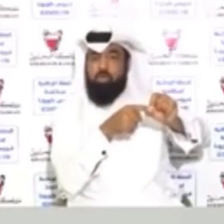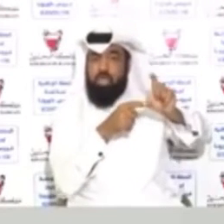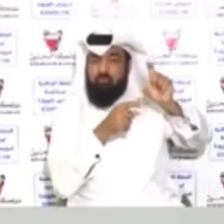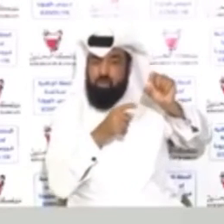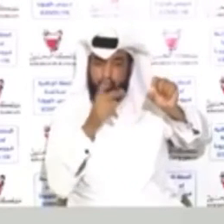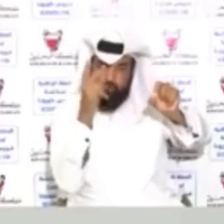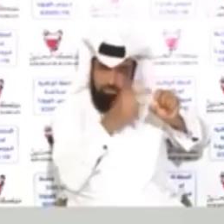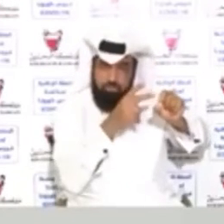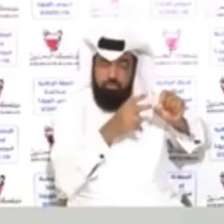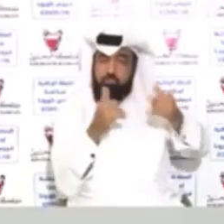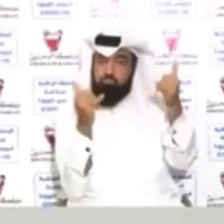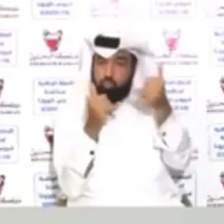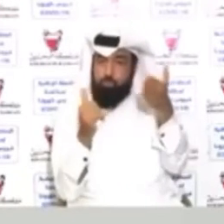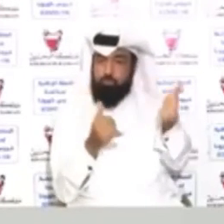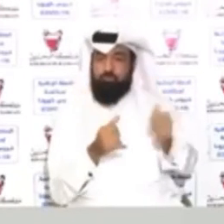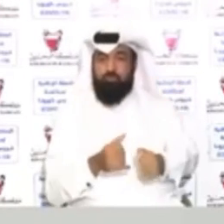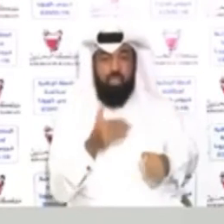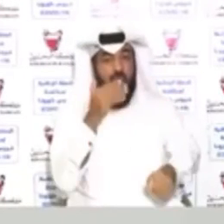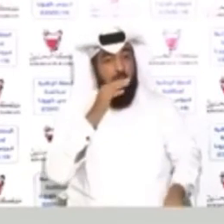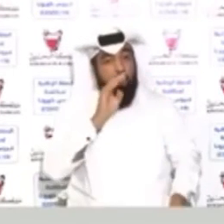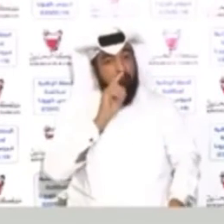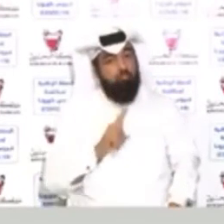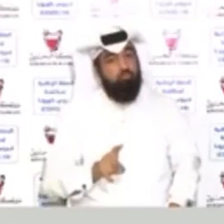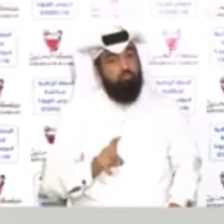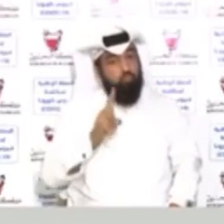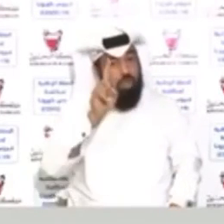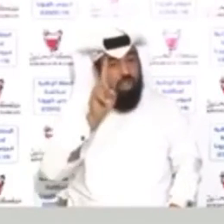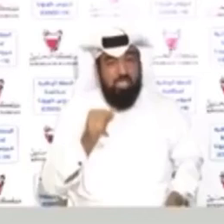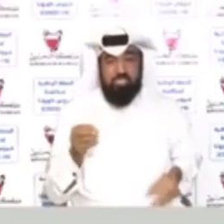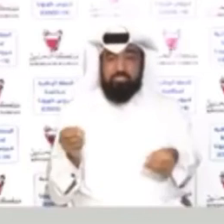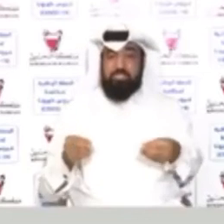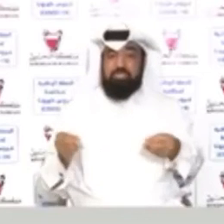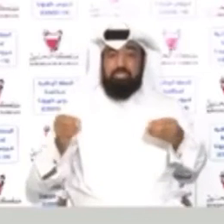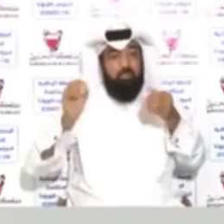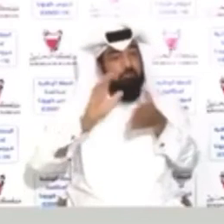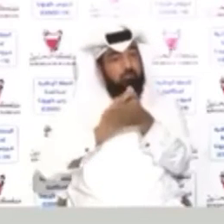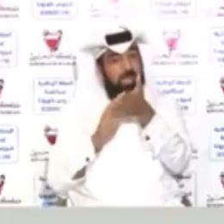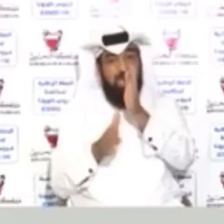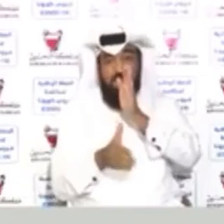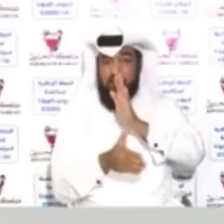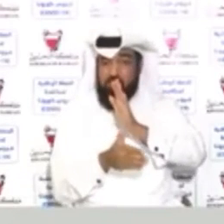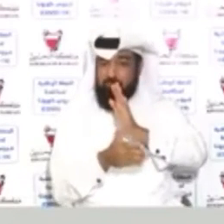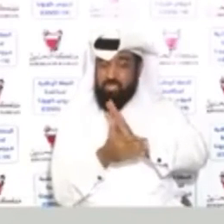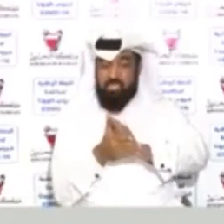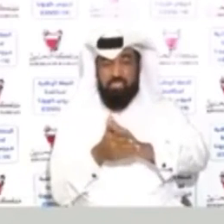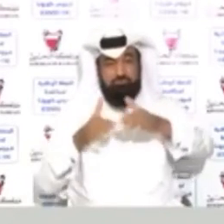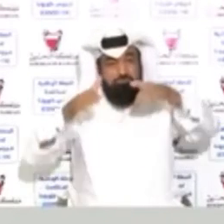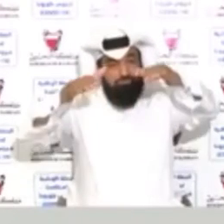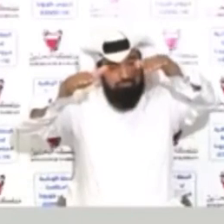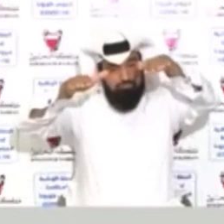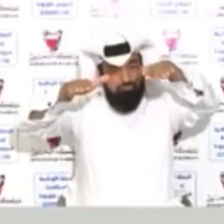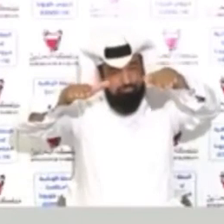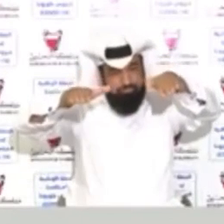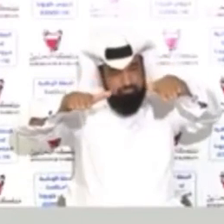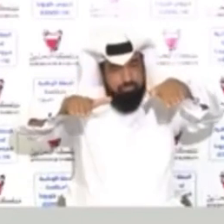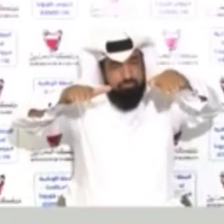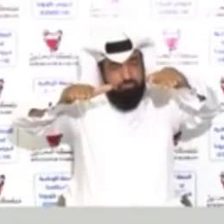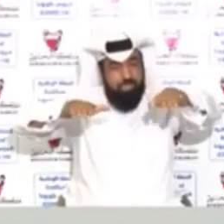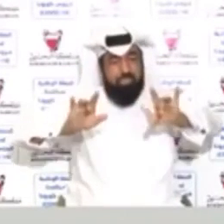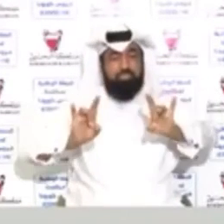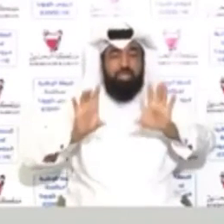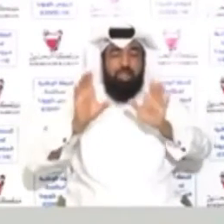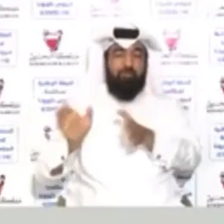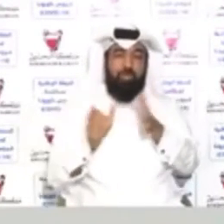فيها تسطيح، والحمد لله ما صار في أي زيادة بالنسبة حق الأعداد بحيث أن ينهار فيها النظام